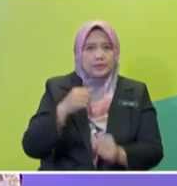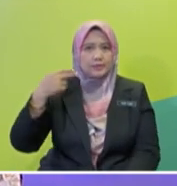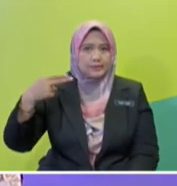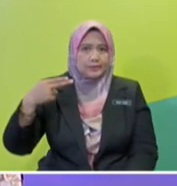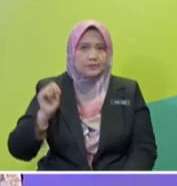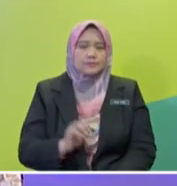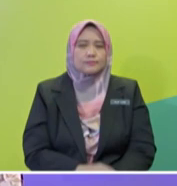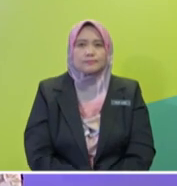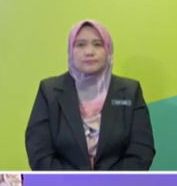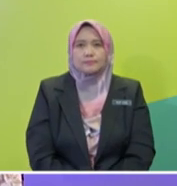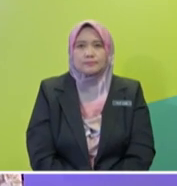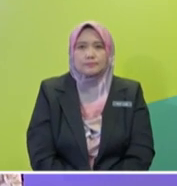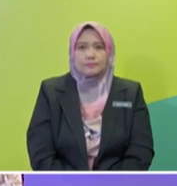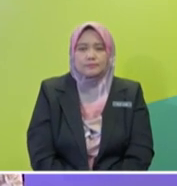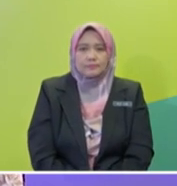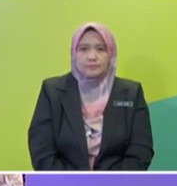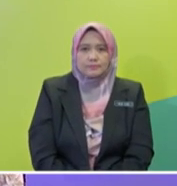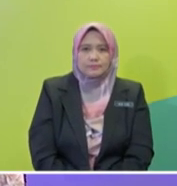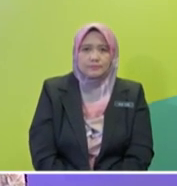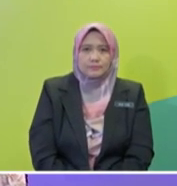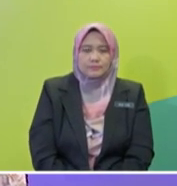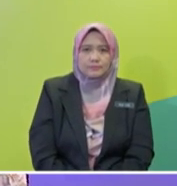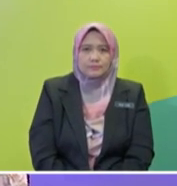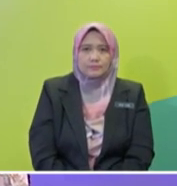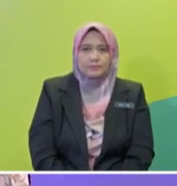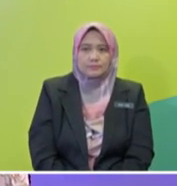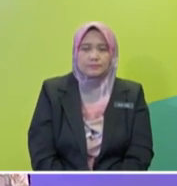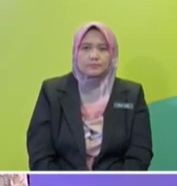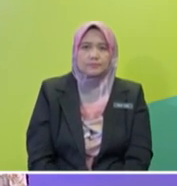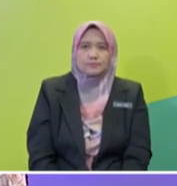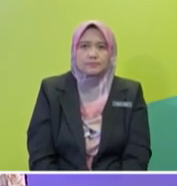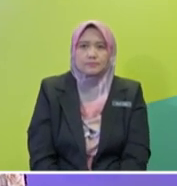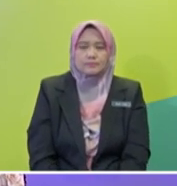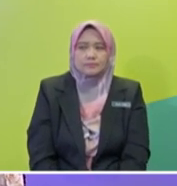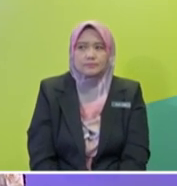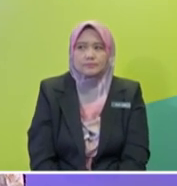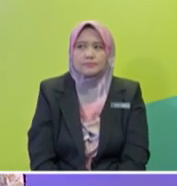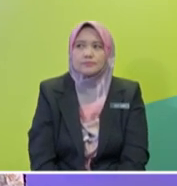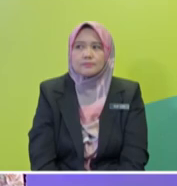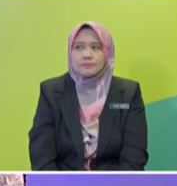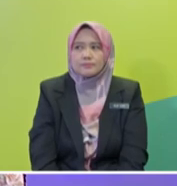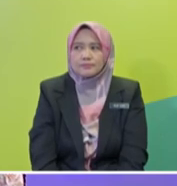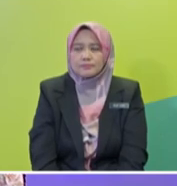Oke itulah dia untuk paragraf heading